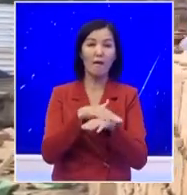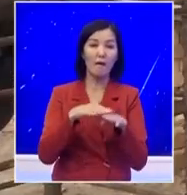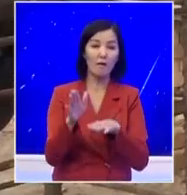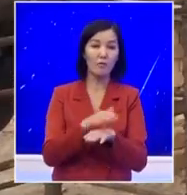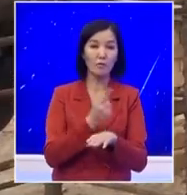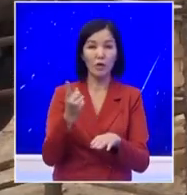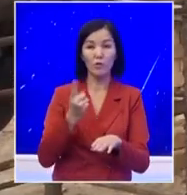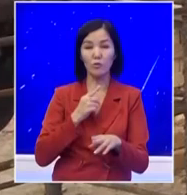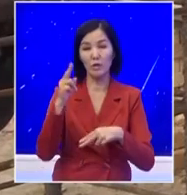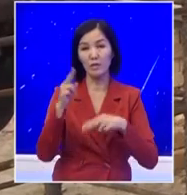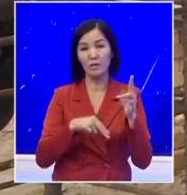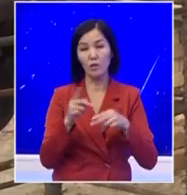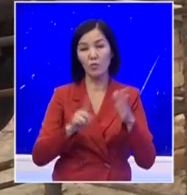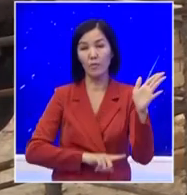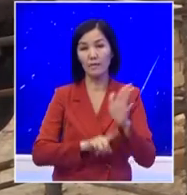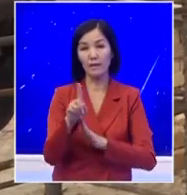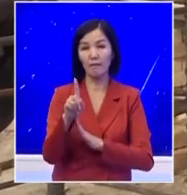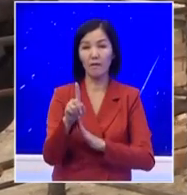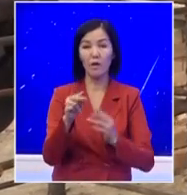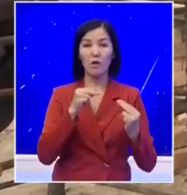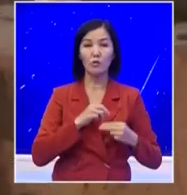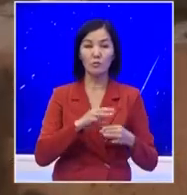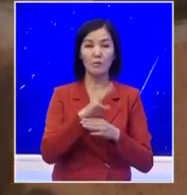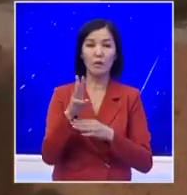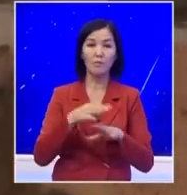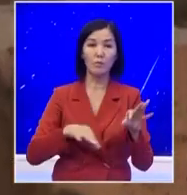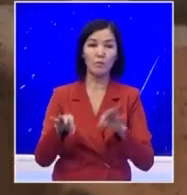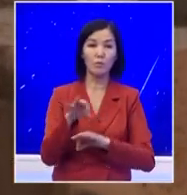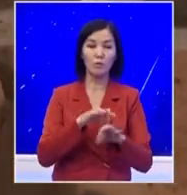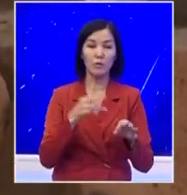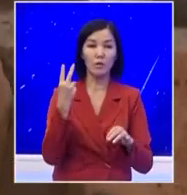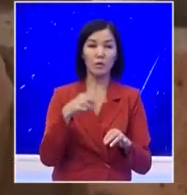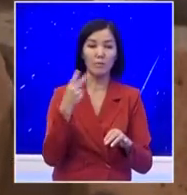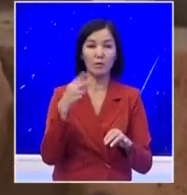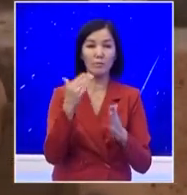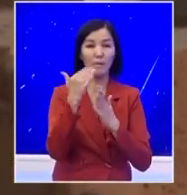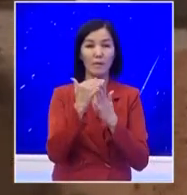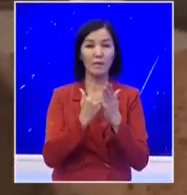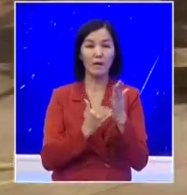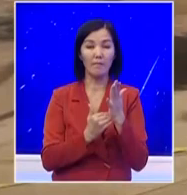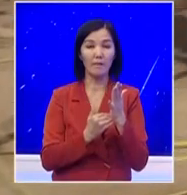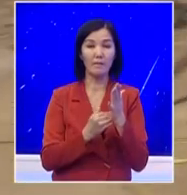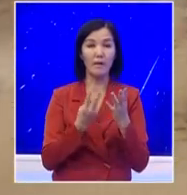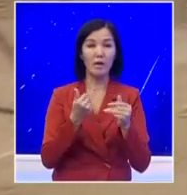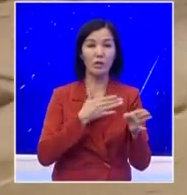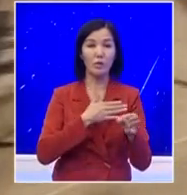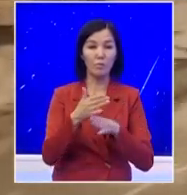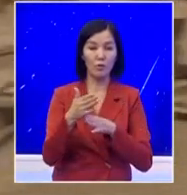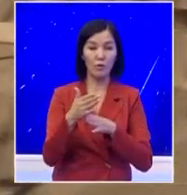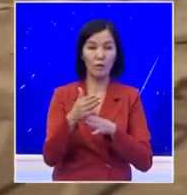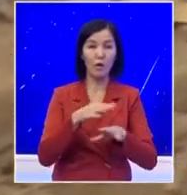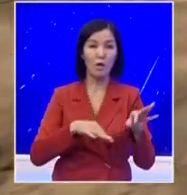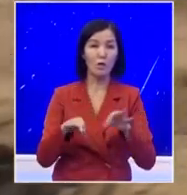күткен нысанды салу қолға алынды. Жұмыспен қамтудың жол картасы 20-20 бағдарламасымен қаражат бөлінді.